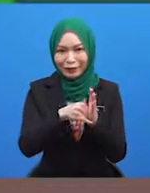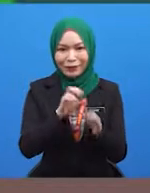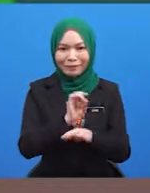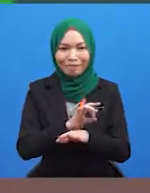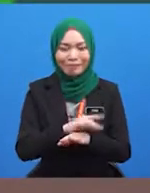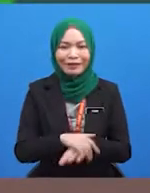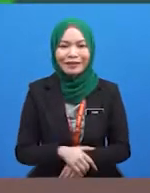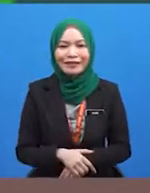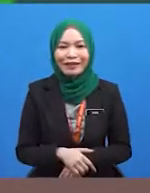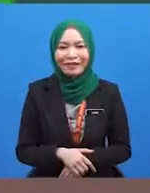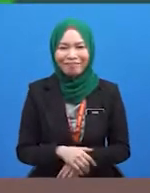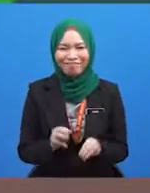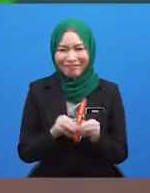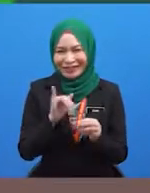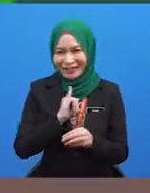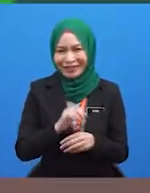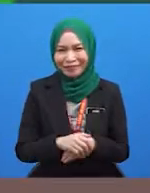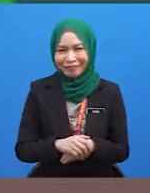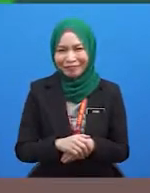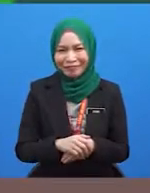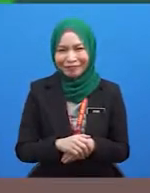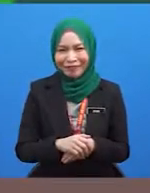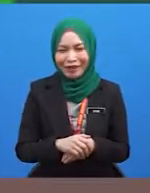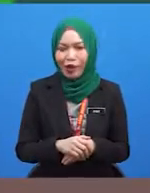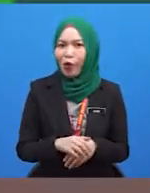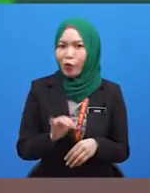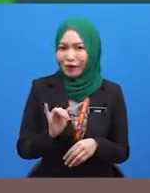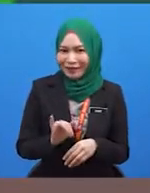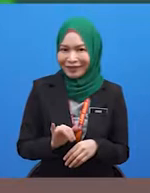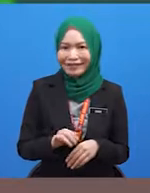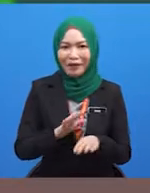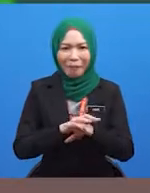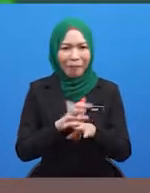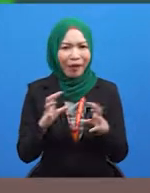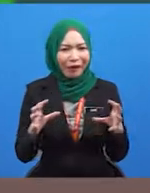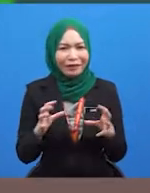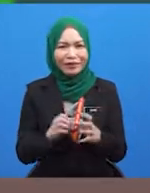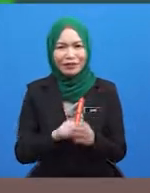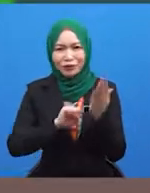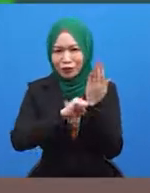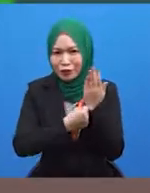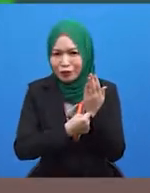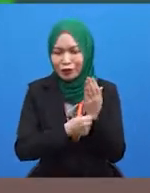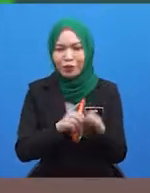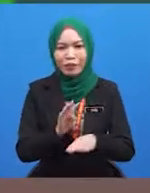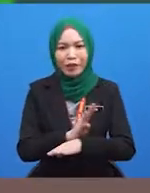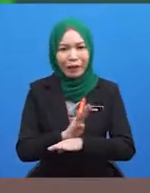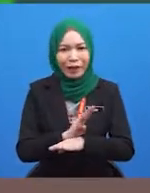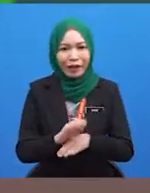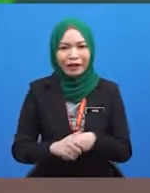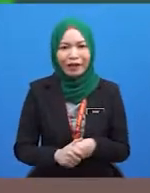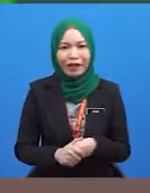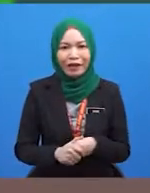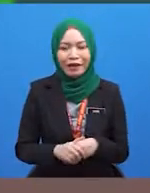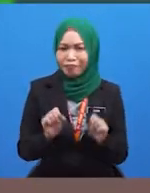Oh, rupanya banyak juga sumber idea perniagaan. Boleh ke pelanggan jadi